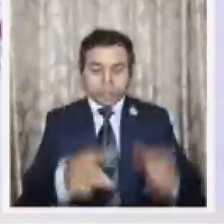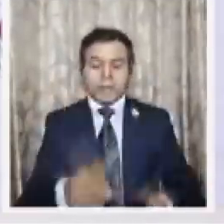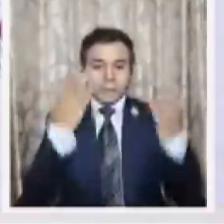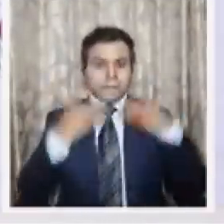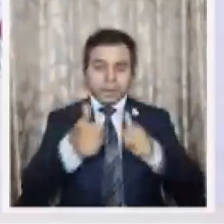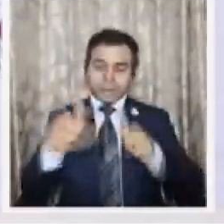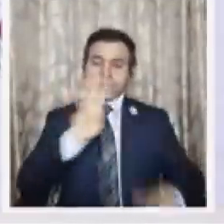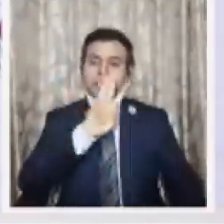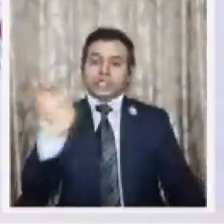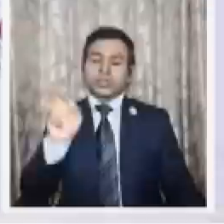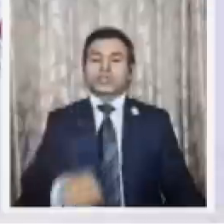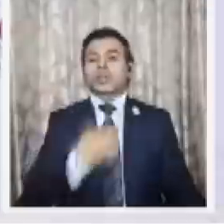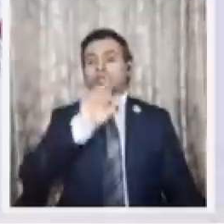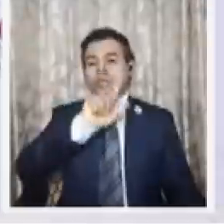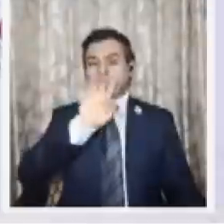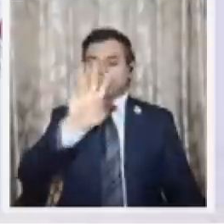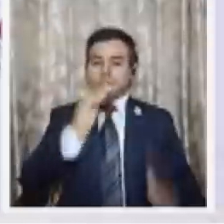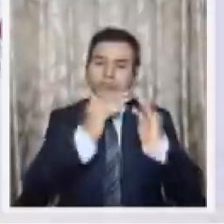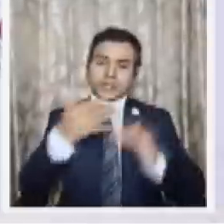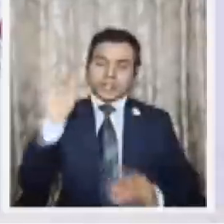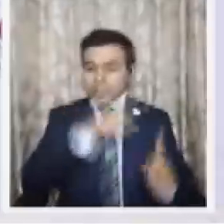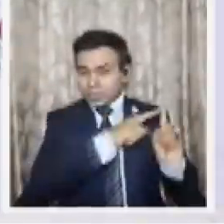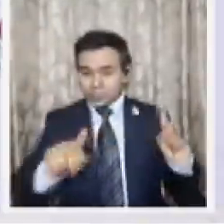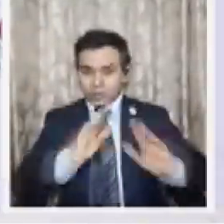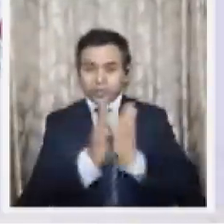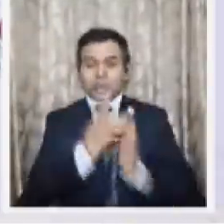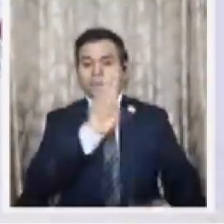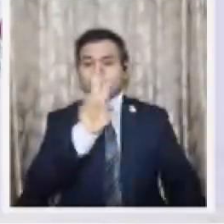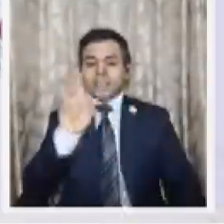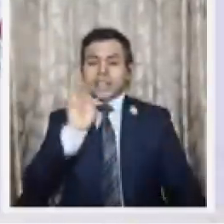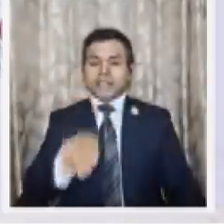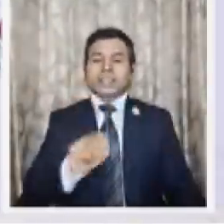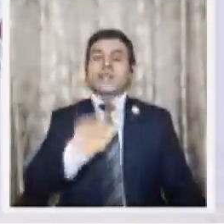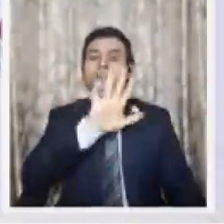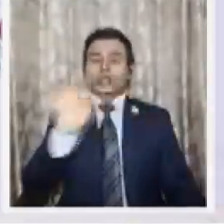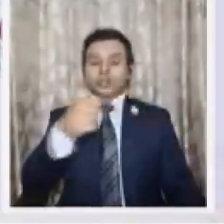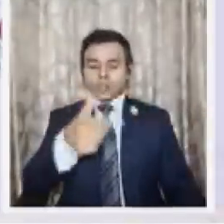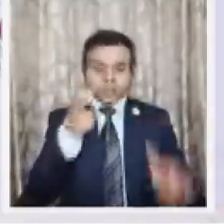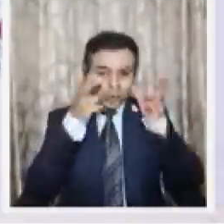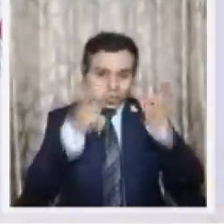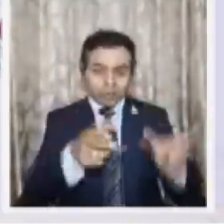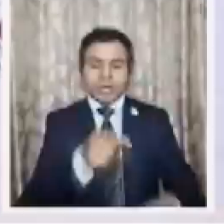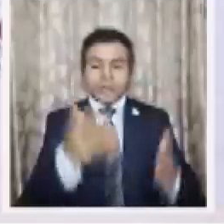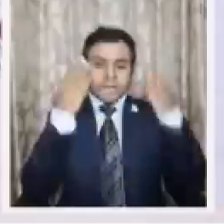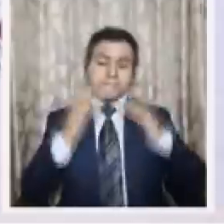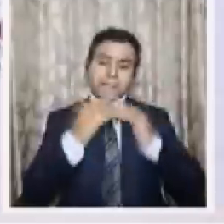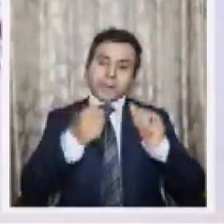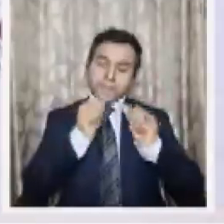আইসোলেশনে 22,506 জন এবং এ পর্যন্ত আইসোলেশন থেকে ছাড় পেয়েছেন 9,080 জন। বর্তমানে আইসোলেশনে